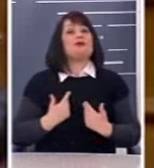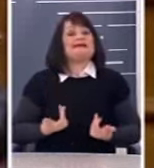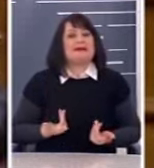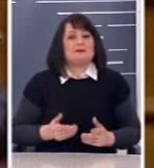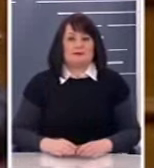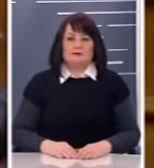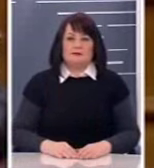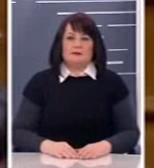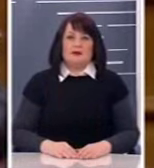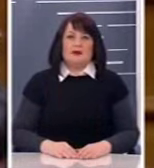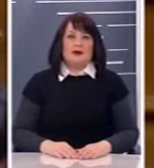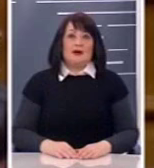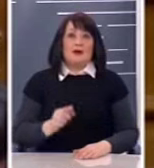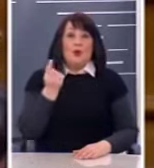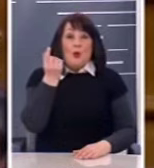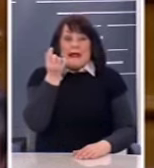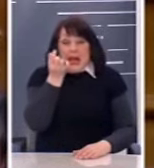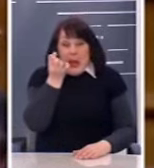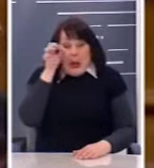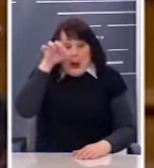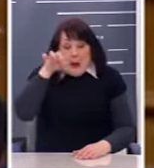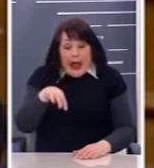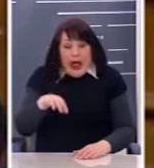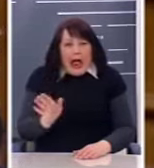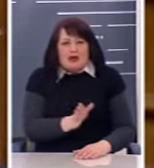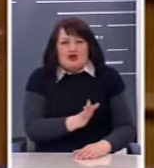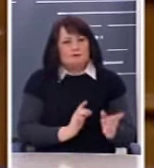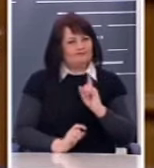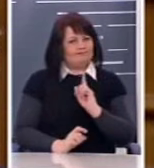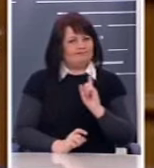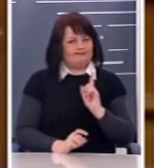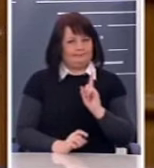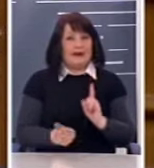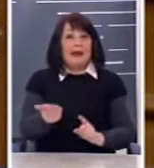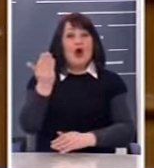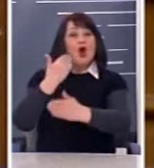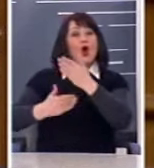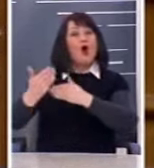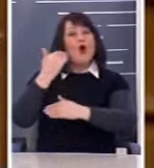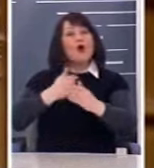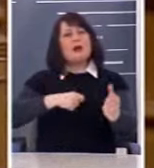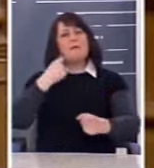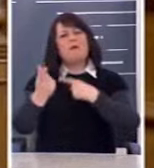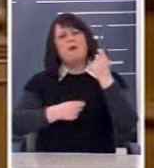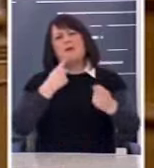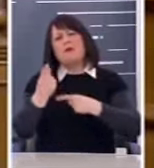Ότι δεν πρόκειται να αφήσει ούτε καρφίτσα να πέσει κάτω. Το πάρτι που έγινε τα προηγούμενα χρόνια στην υγεία,